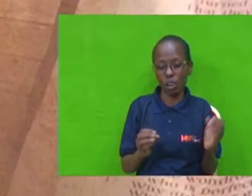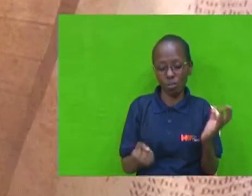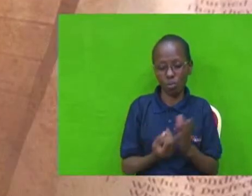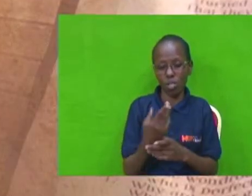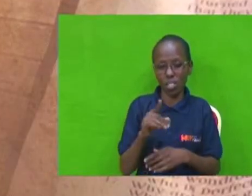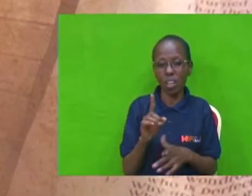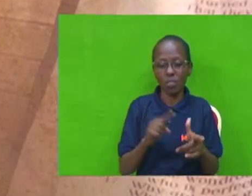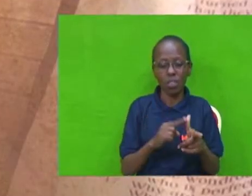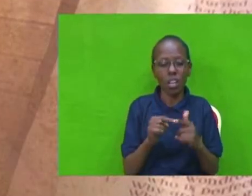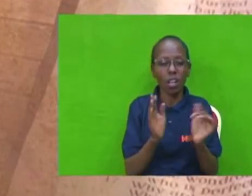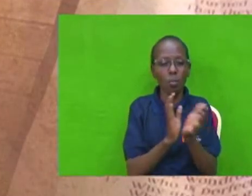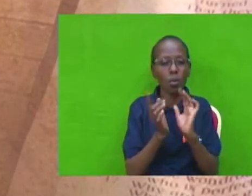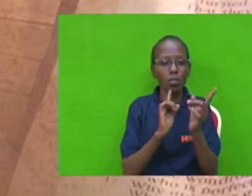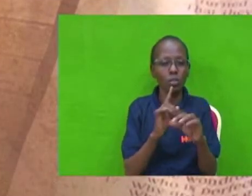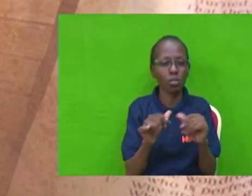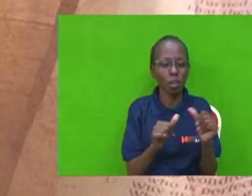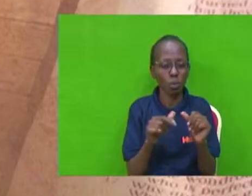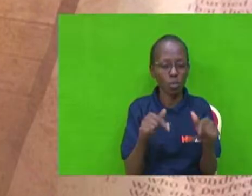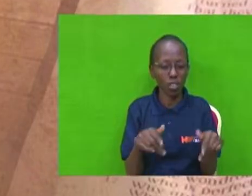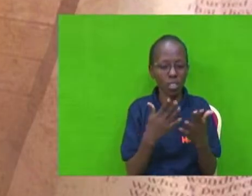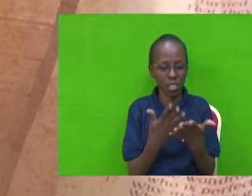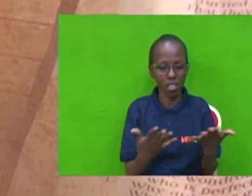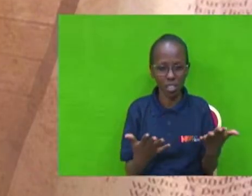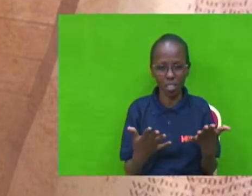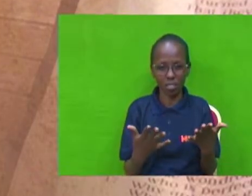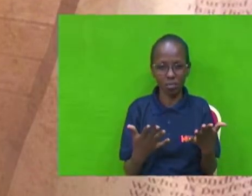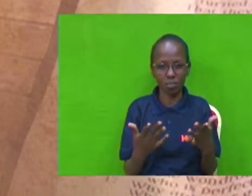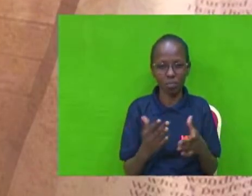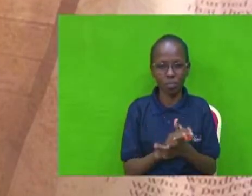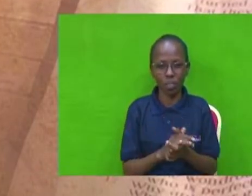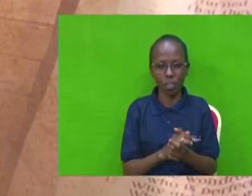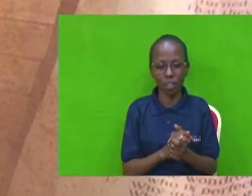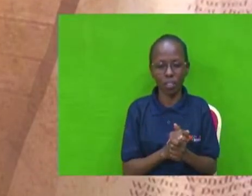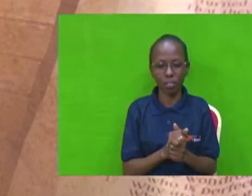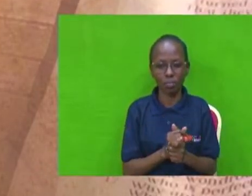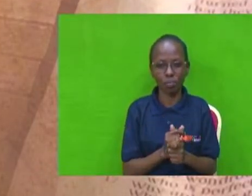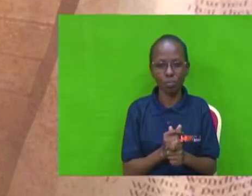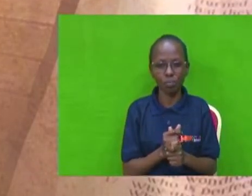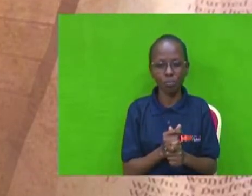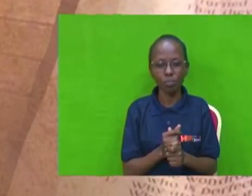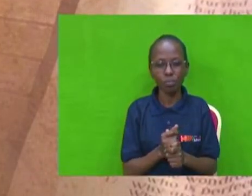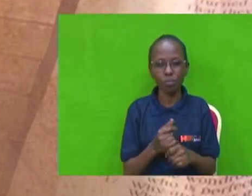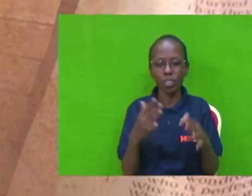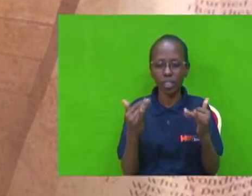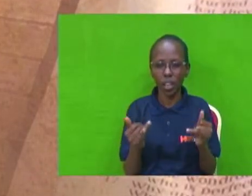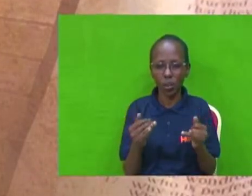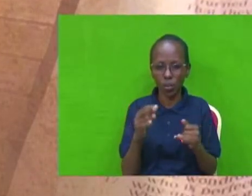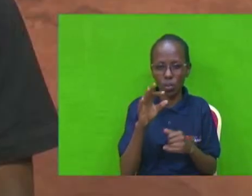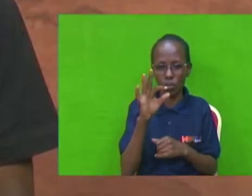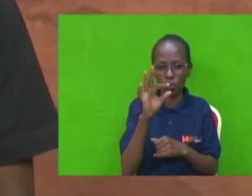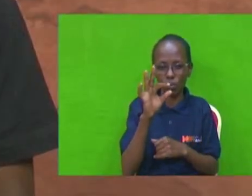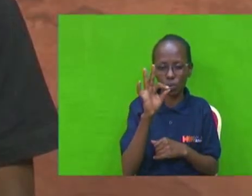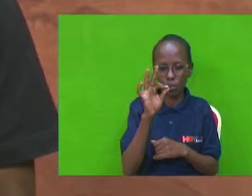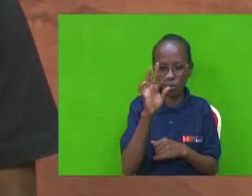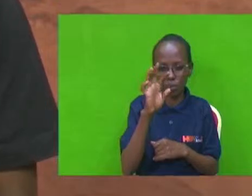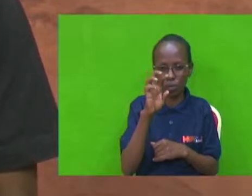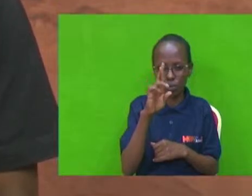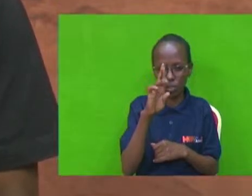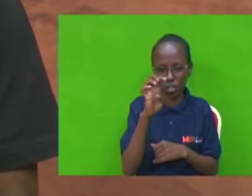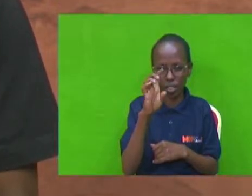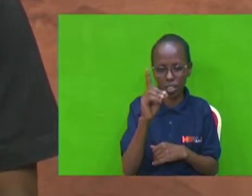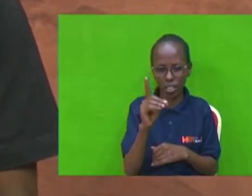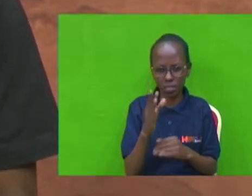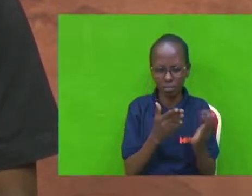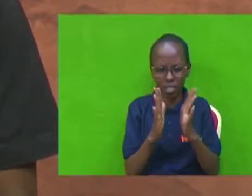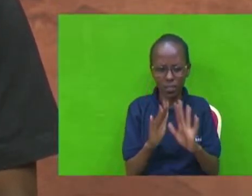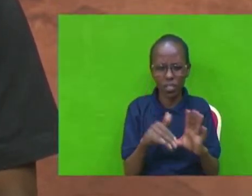Paulo akasungumzia hapa jambo hili. Asante. Sasa tuingie sasa katika mambo ya Ukristo. Mwalimu, sasa mwalimu Fred, watumwa